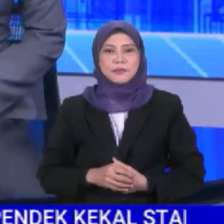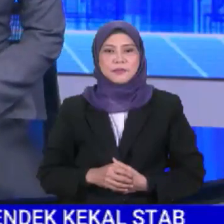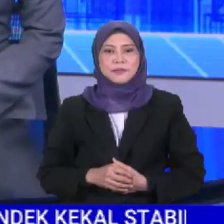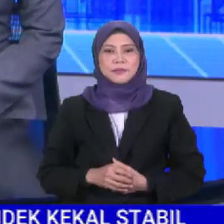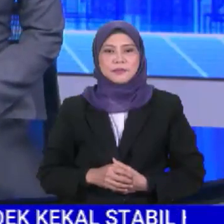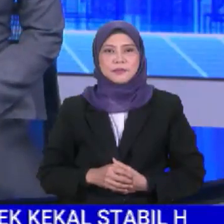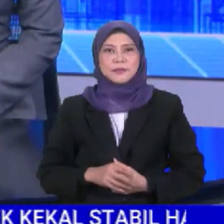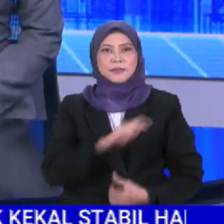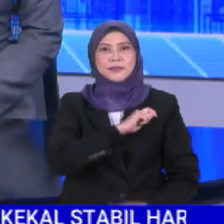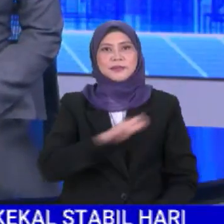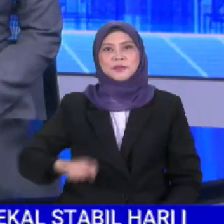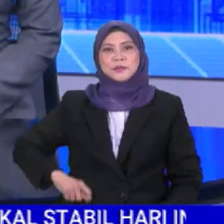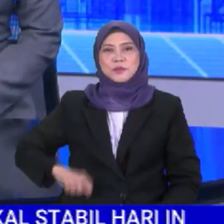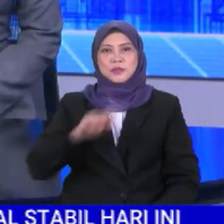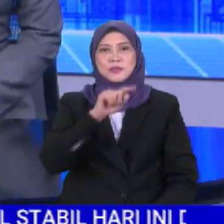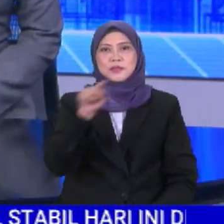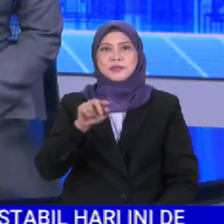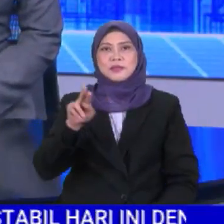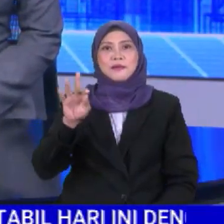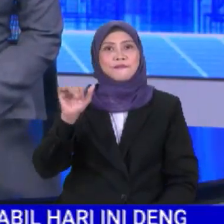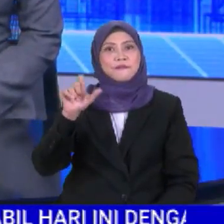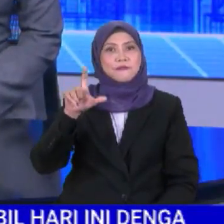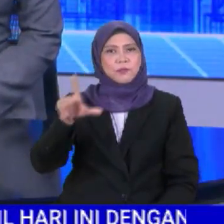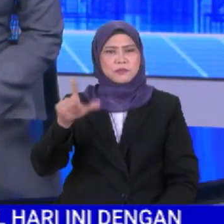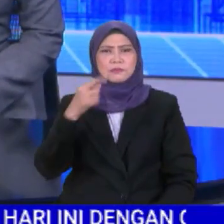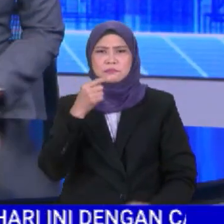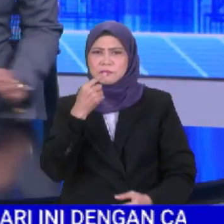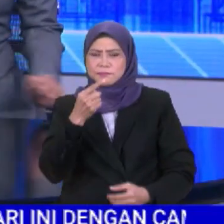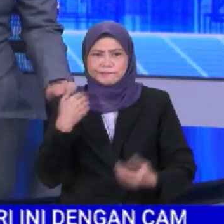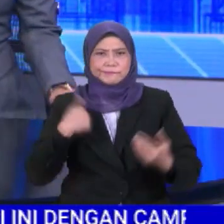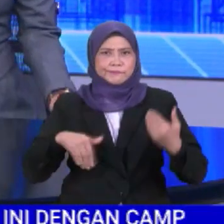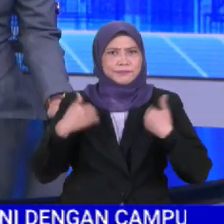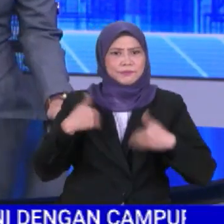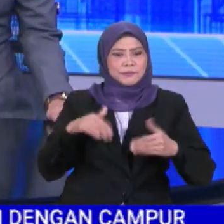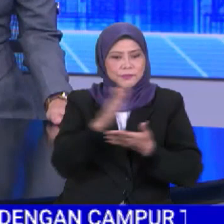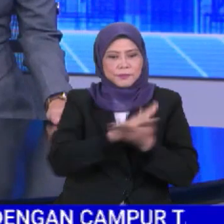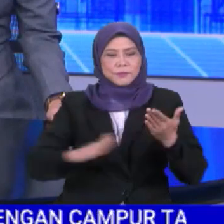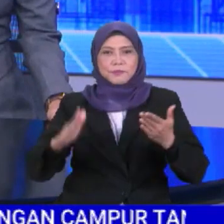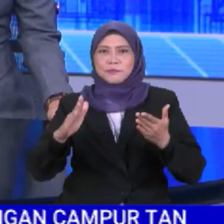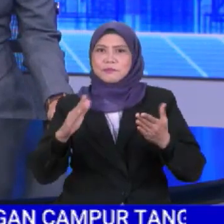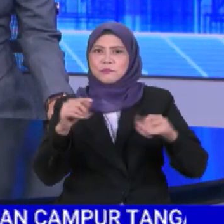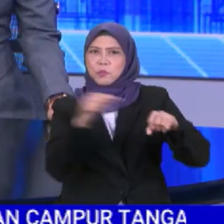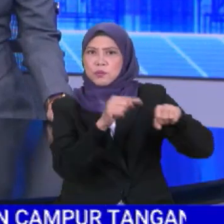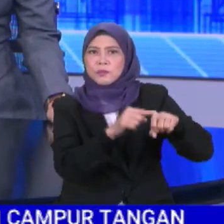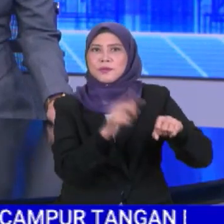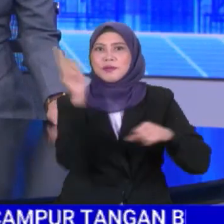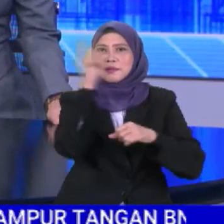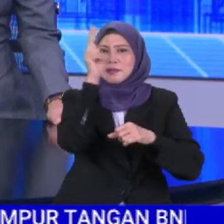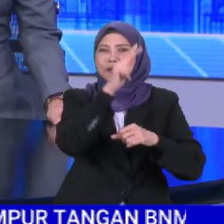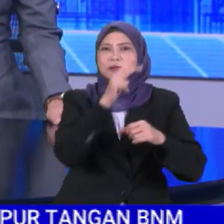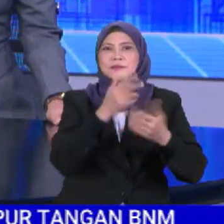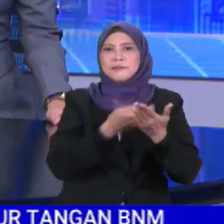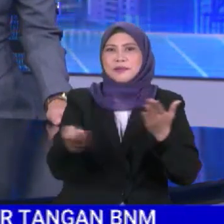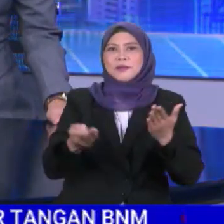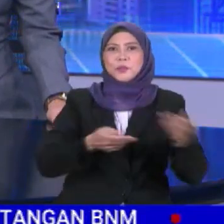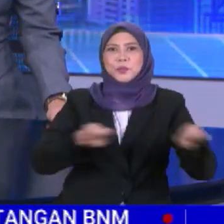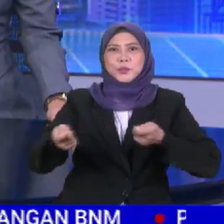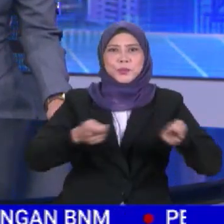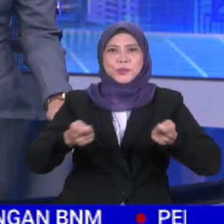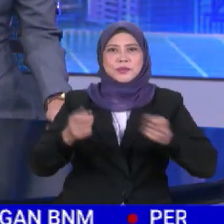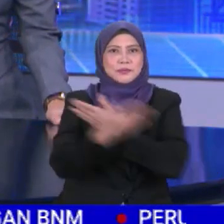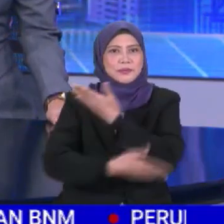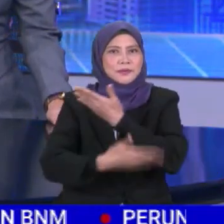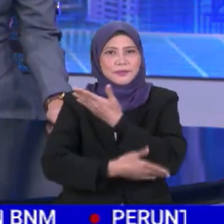Sementara itu, Tengku Datuk Seri Zafrul menyangkau dakwaan segelintir pihak bahawa kerajaan gagal menguruskan ekonomi negara. Dakwaan